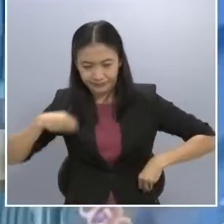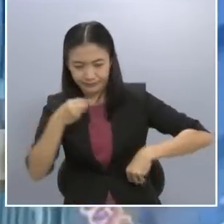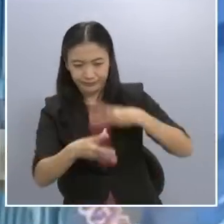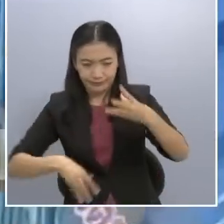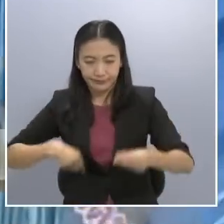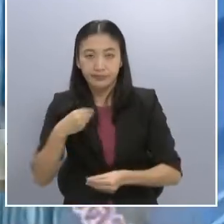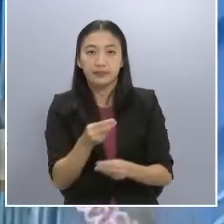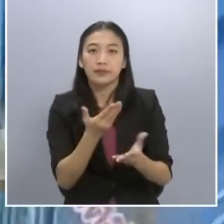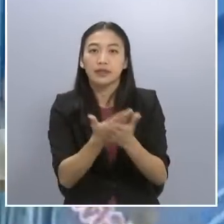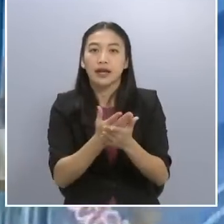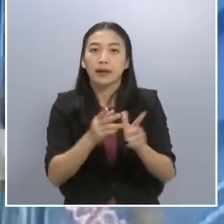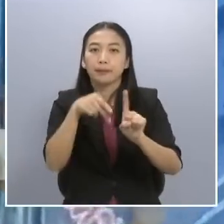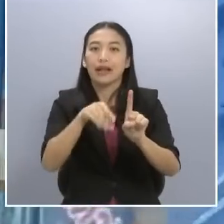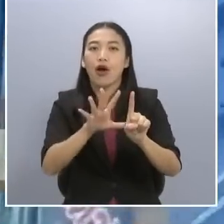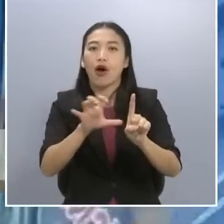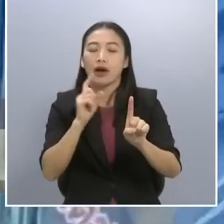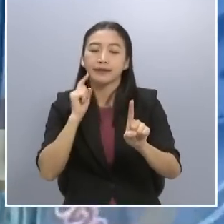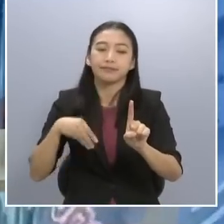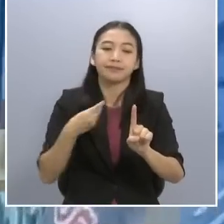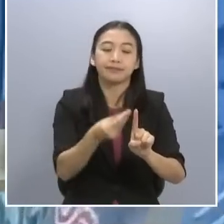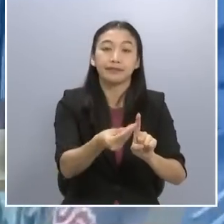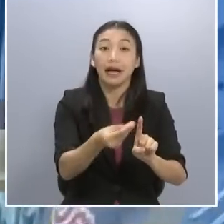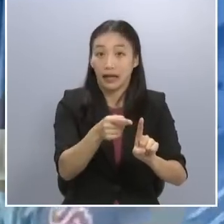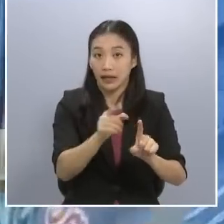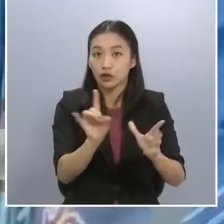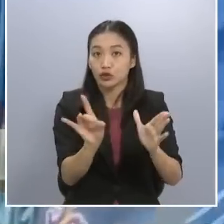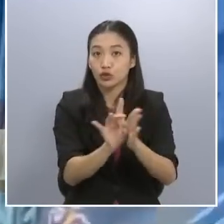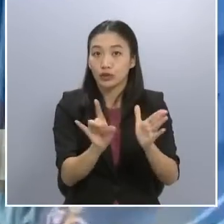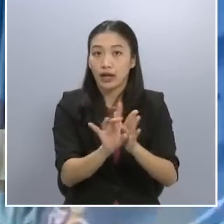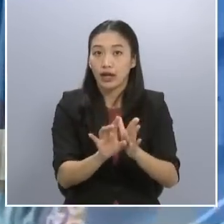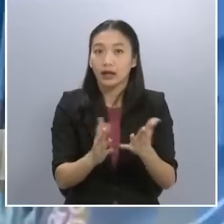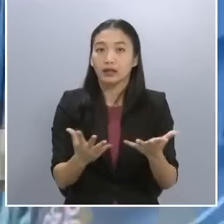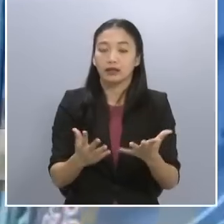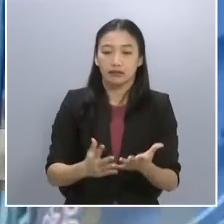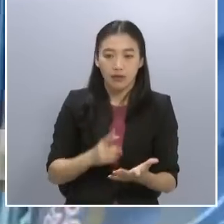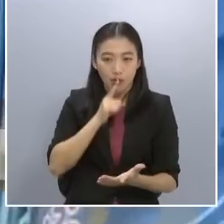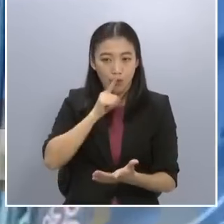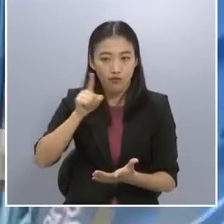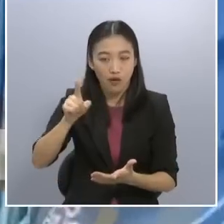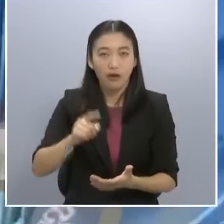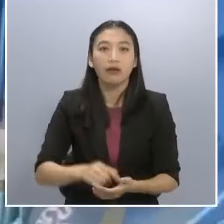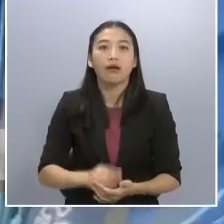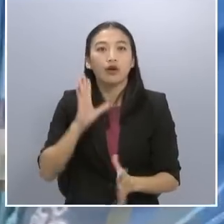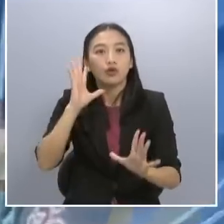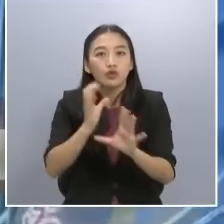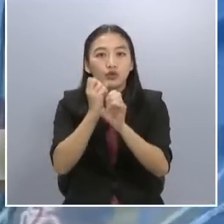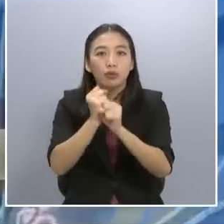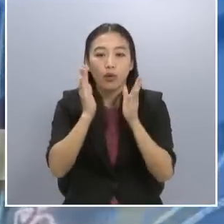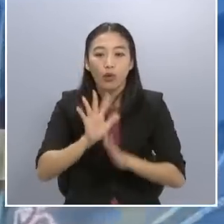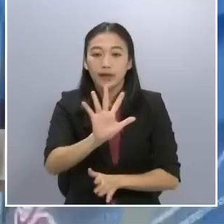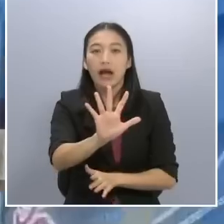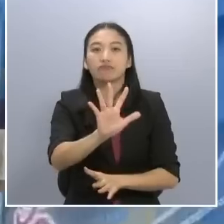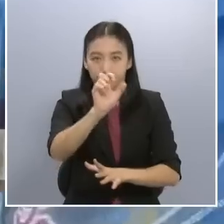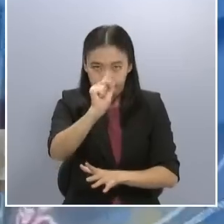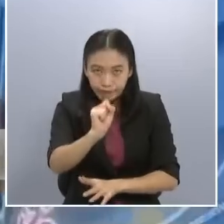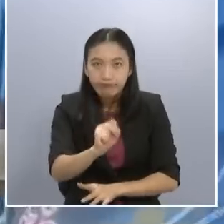ท่านตรวจสอบแล้วเป็นเจ้าหน้าที่สรรพสามิตจริง5คนและสั่งพักงานและตั้งกรรมการสอบสวนใน